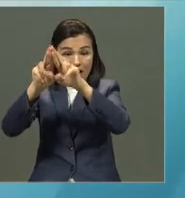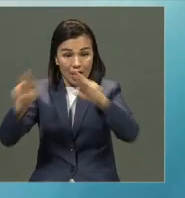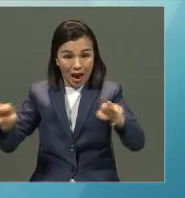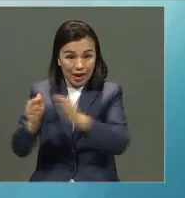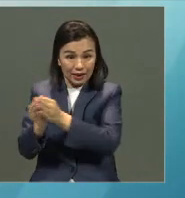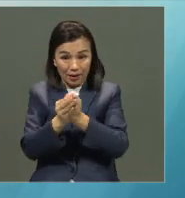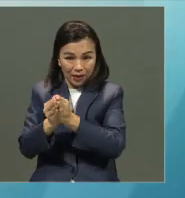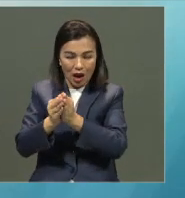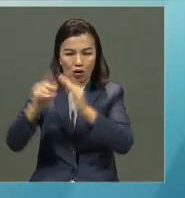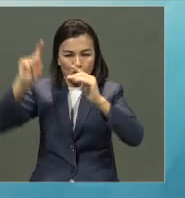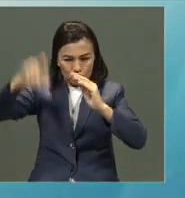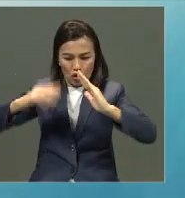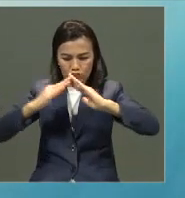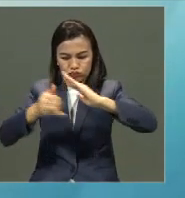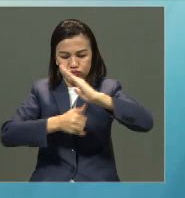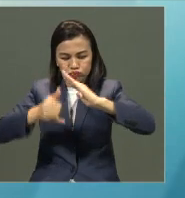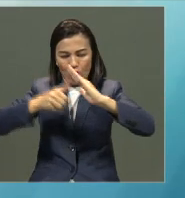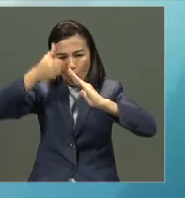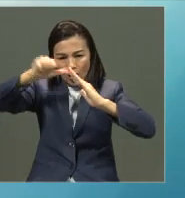คุณมั่นใจได้ระดับหนึ่งนะครับว่าไม่น่าจะมีติดแต่ว่าก็กักตัวเหมือนกันครับพนักงานที่มีความเสี่ยงสูงก็ต้องกัดตัว14